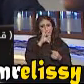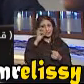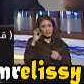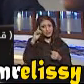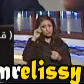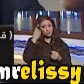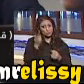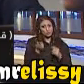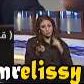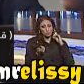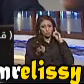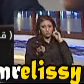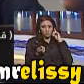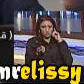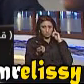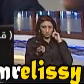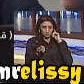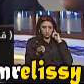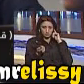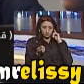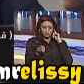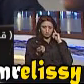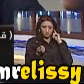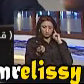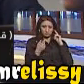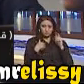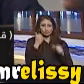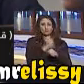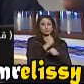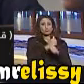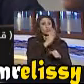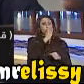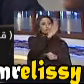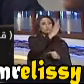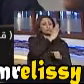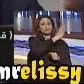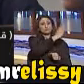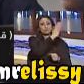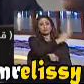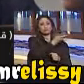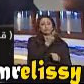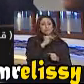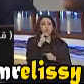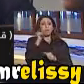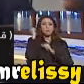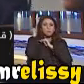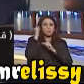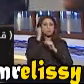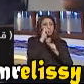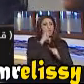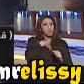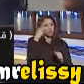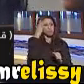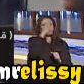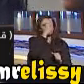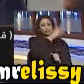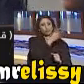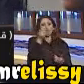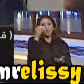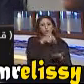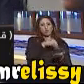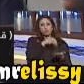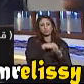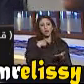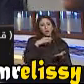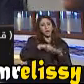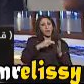الشهر؟ ما انا حضرتك بطلع في الشغل اروح اتمرمط في المحلات ولا في الصيدليه بتاع عشان اعرف اكل عيالي، هعمل ايه حضرتك يا دكتور عمرو؟ ربنا